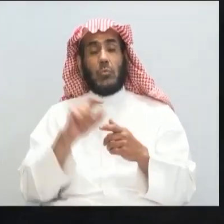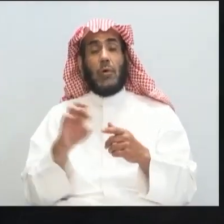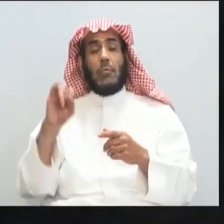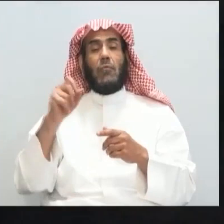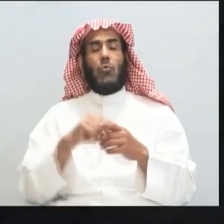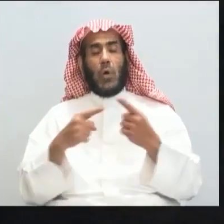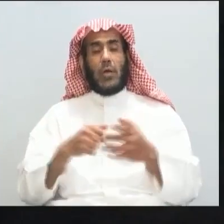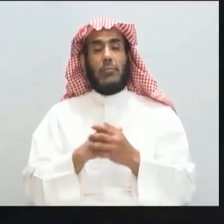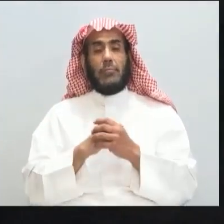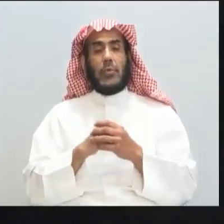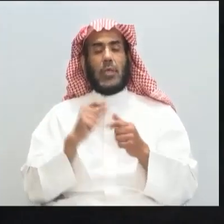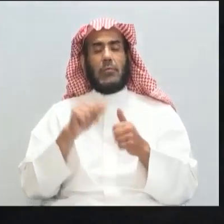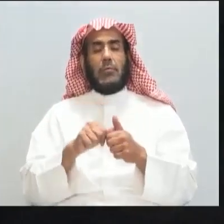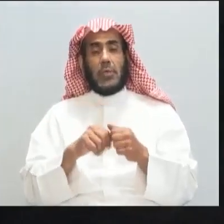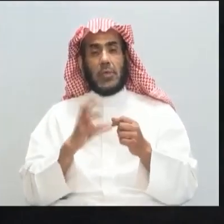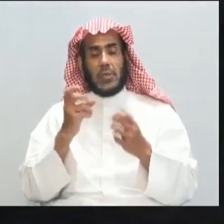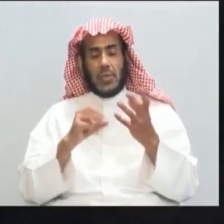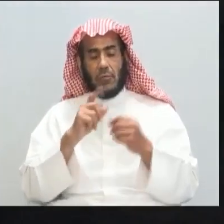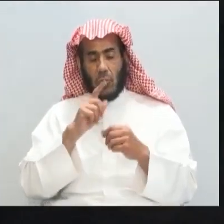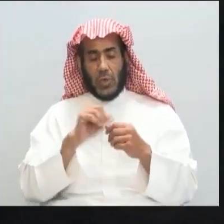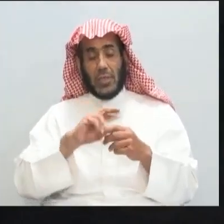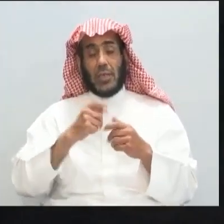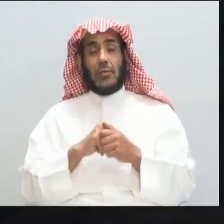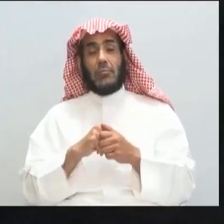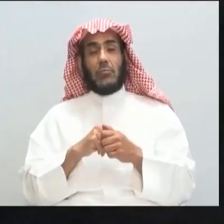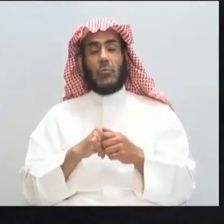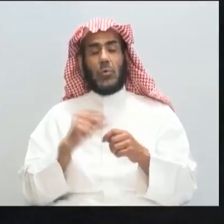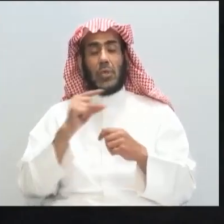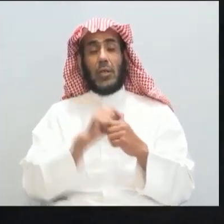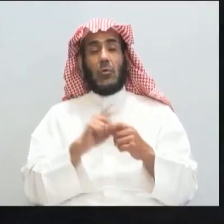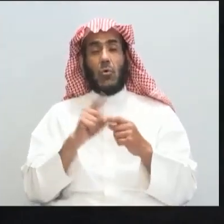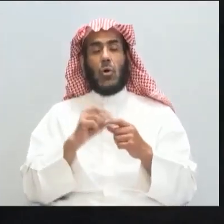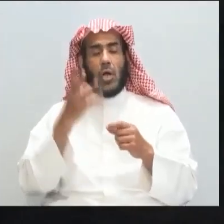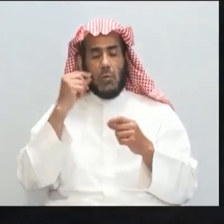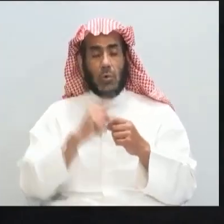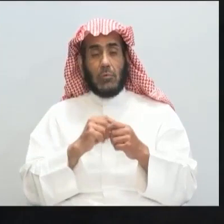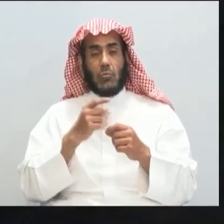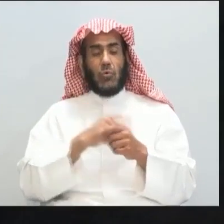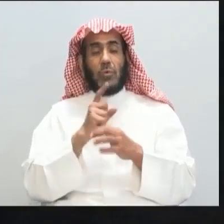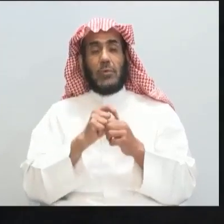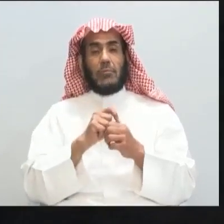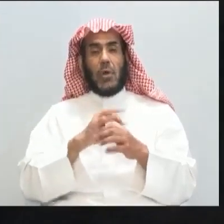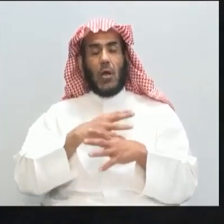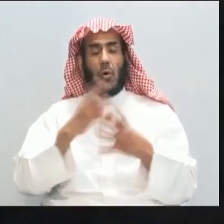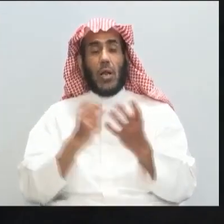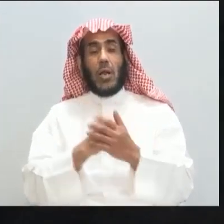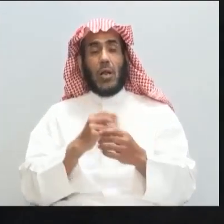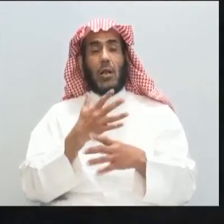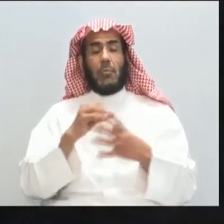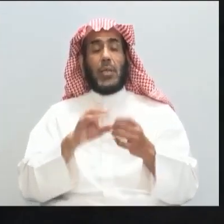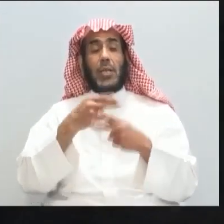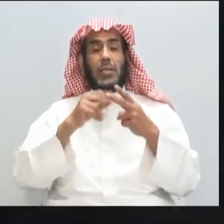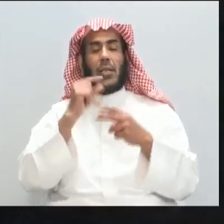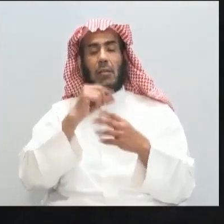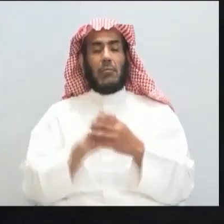مفعول وهكذا اذا هنا في الصرف لغه التغيير واصطلاحا هو علم يعرف به احوال ابنيه